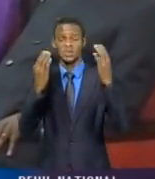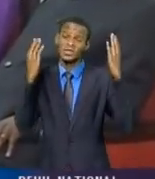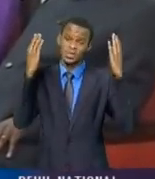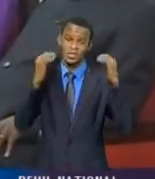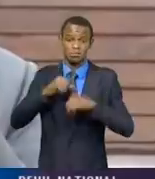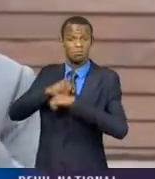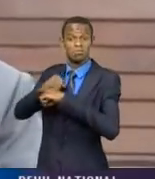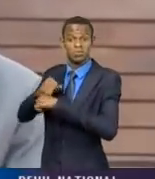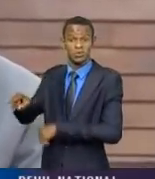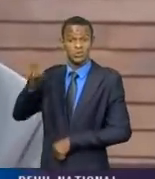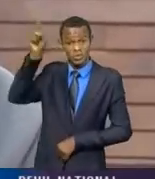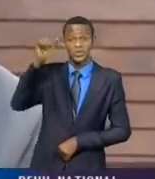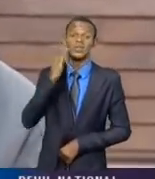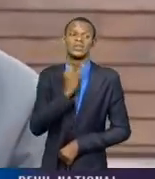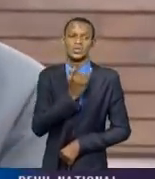israël